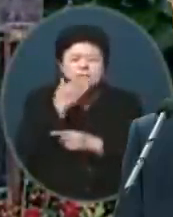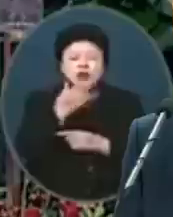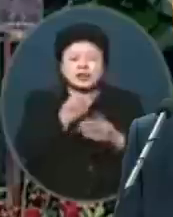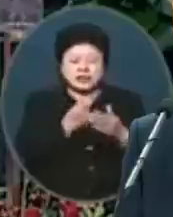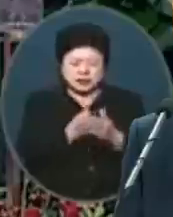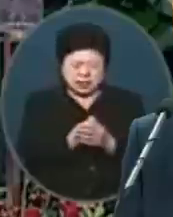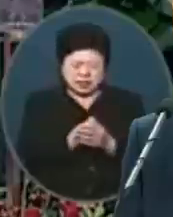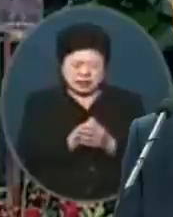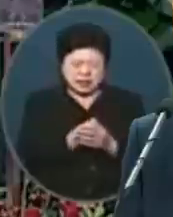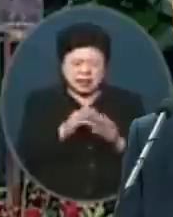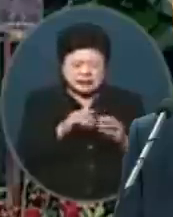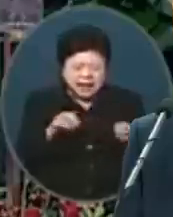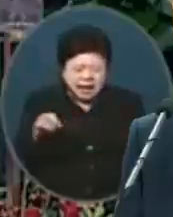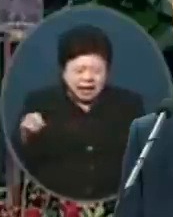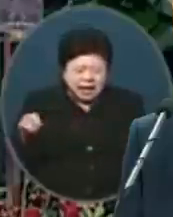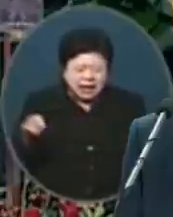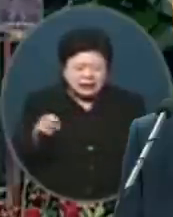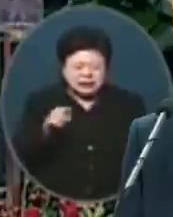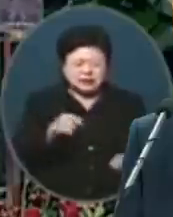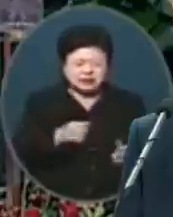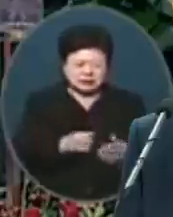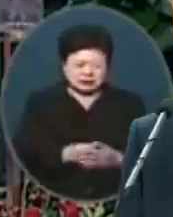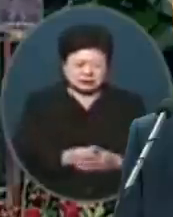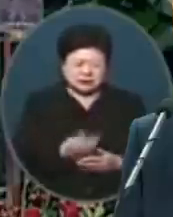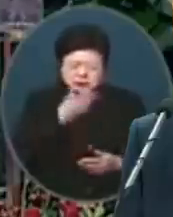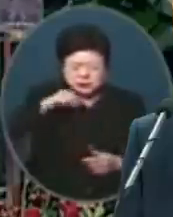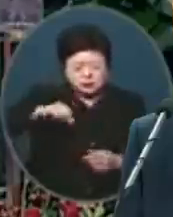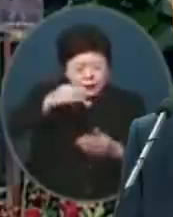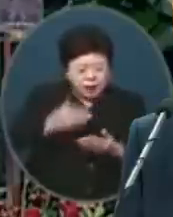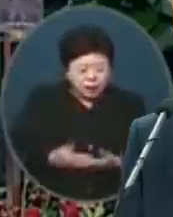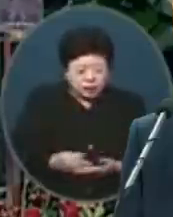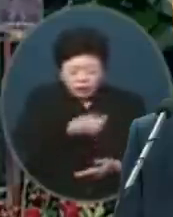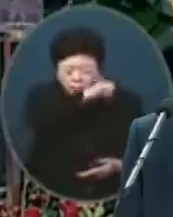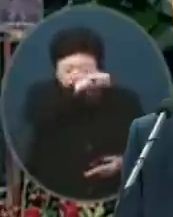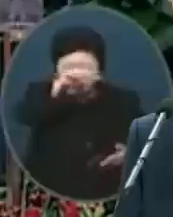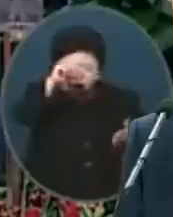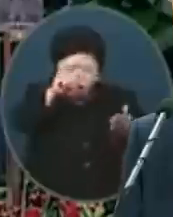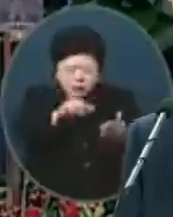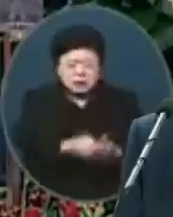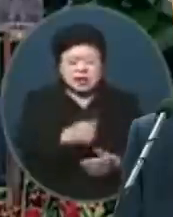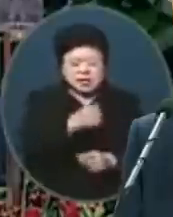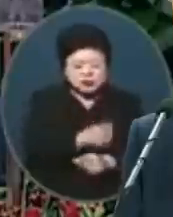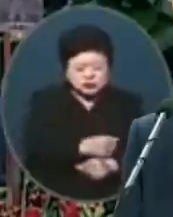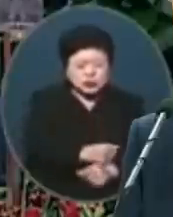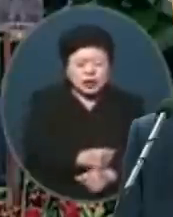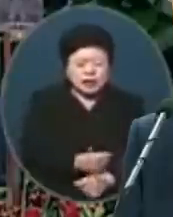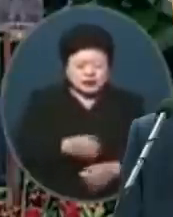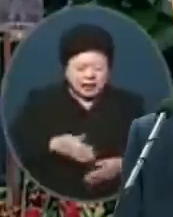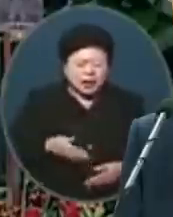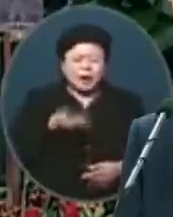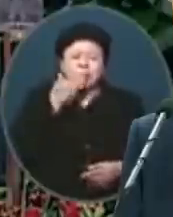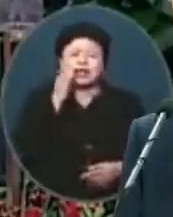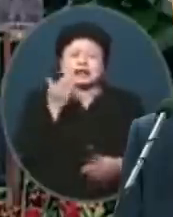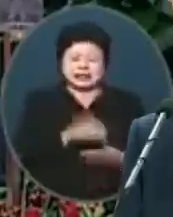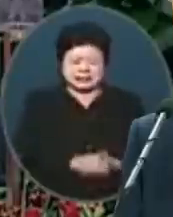먹었은즉 땅은 너로 말미암아 저주를 받고 너는 내 평생의 수와이야 그 소산을 먹으리라.